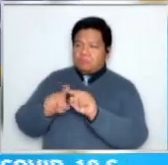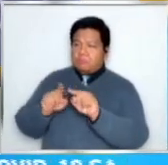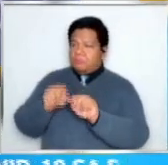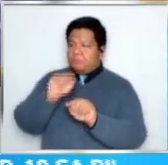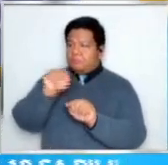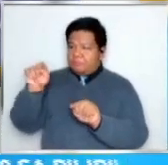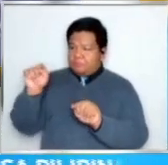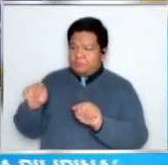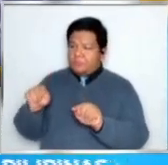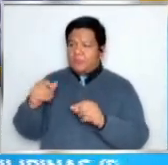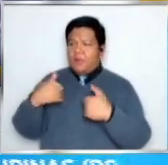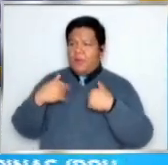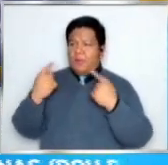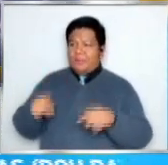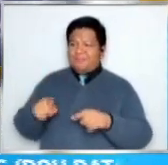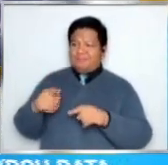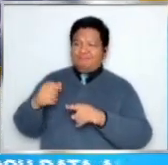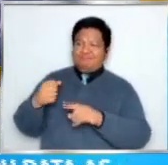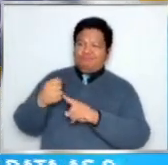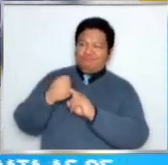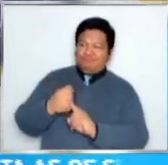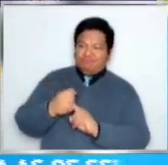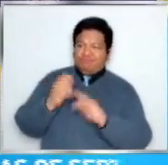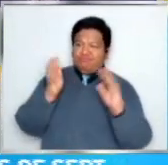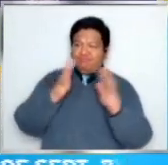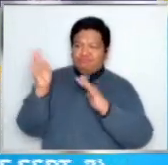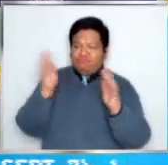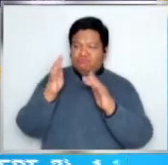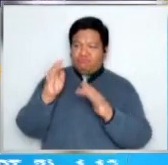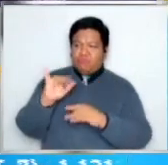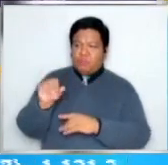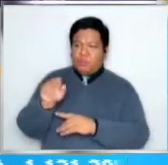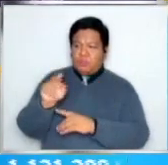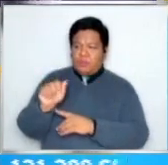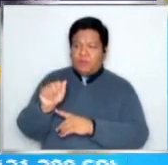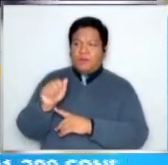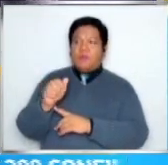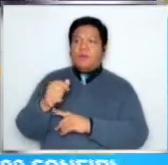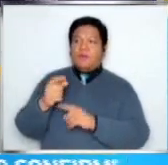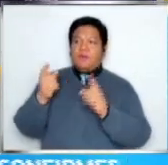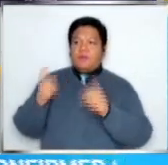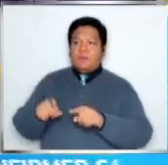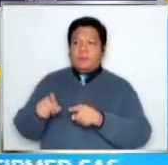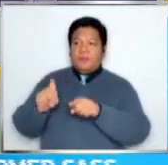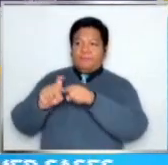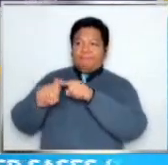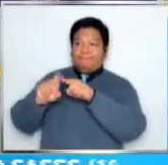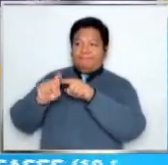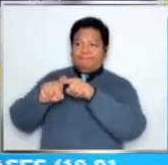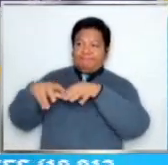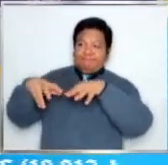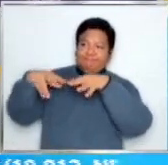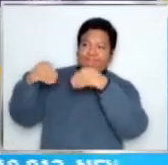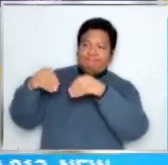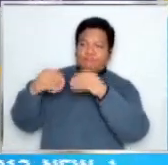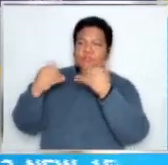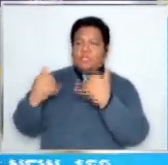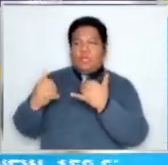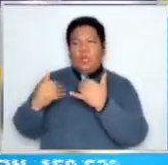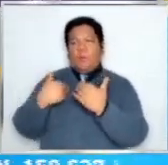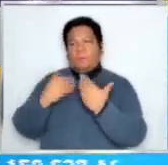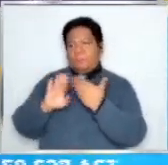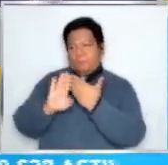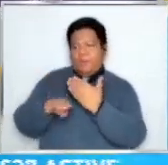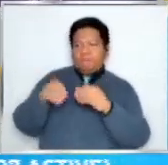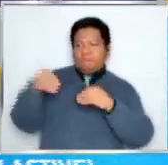At nabalitaan po natin na yung power po na na-interrupt nitong nakalipas ay unti-unti na pong nare-restore, lalo na dyan sa